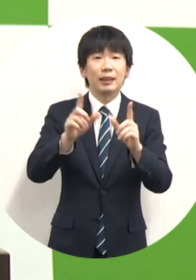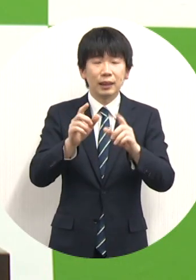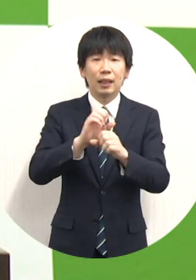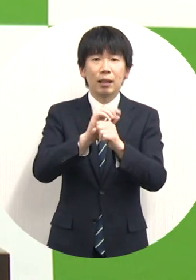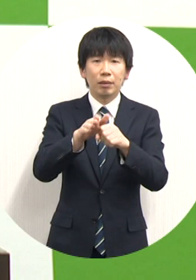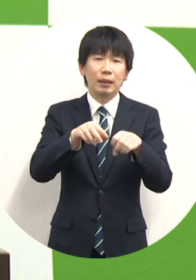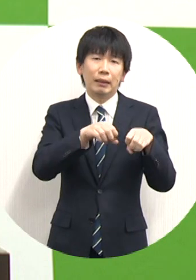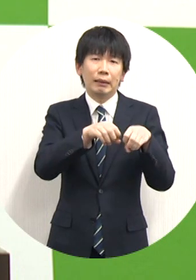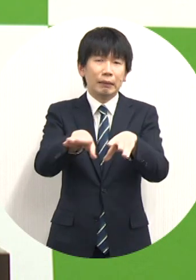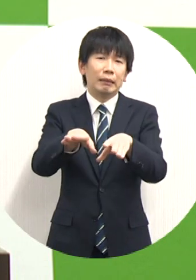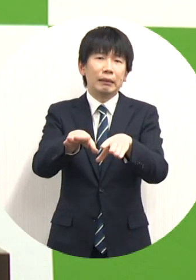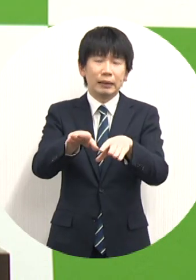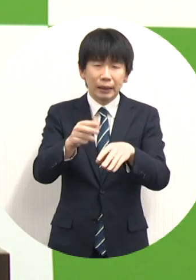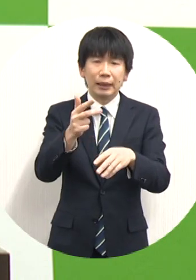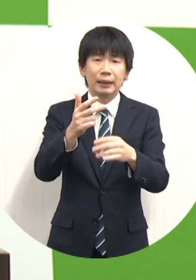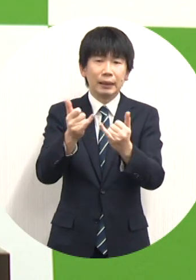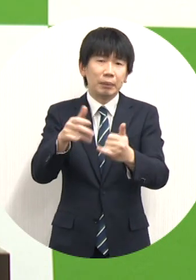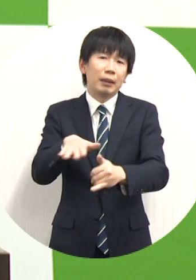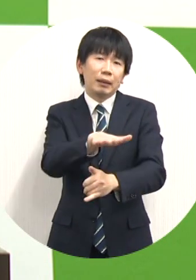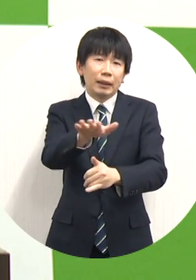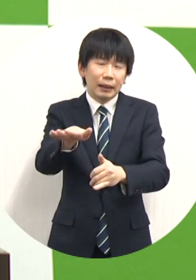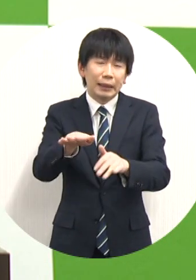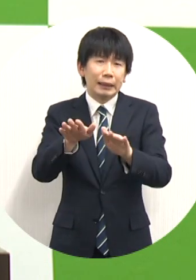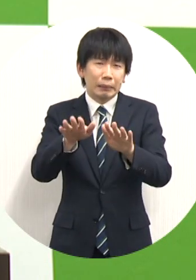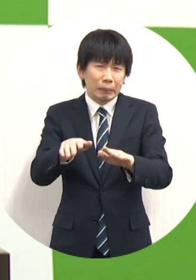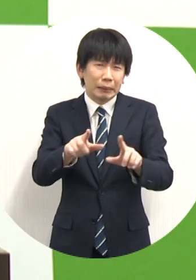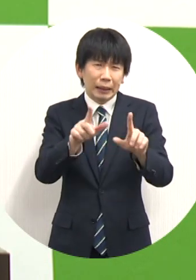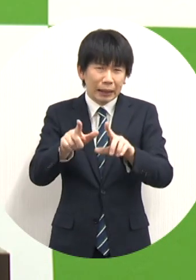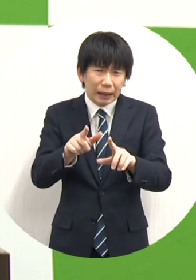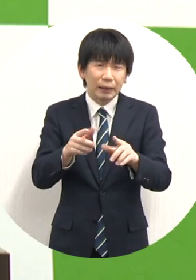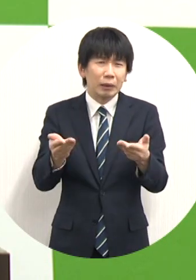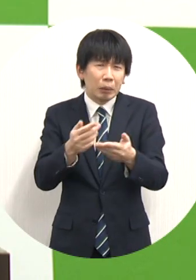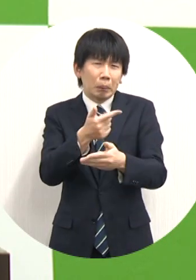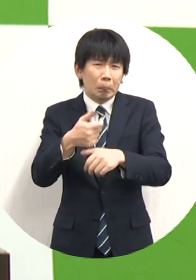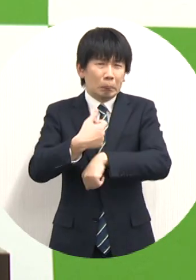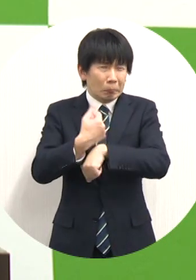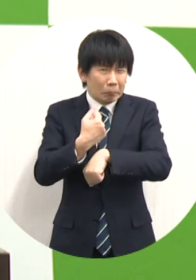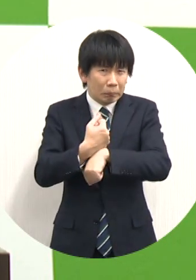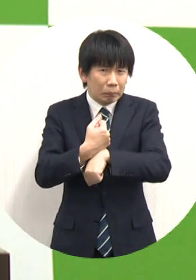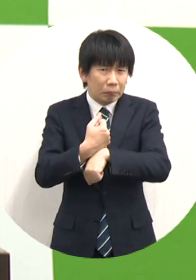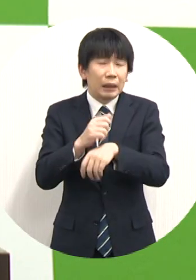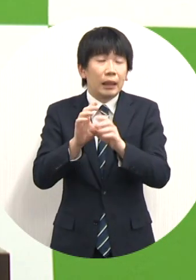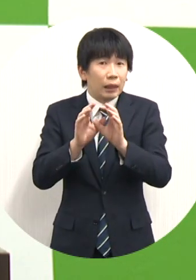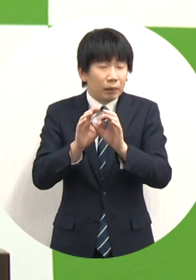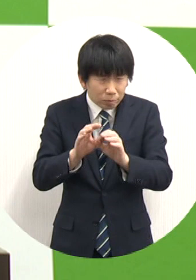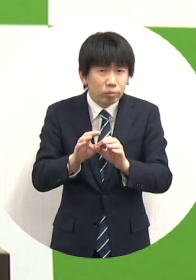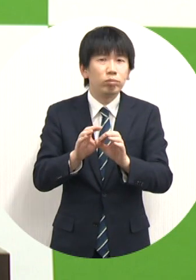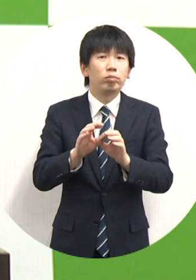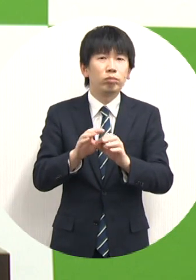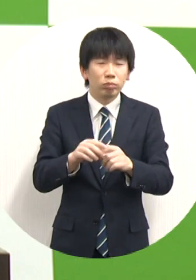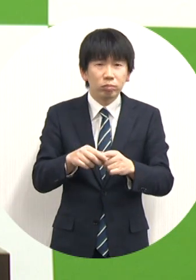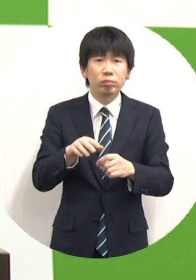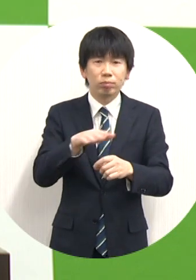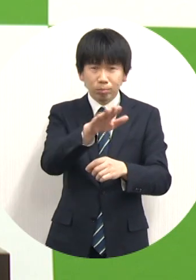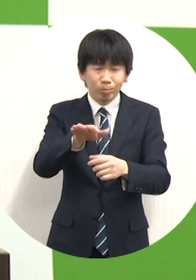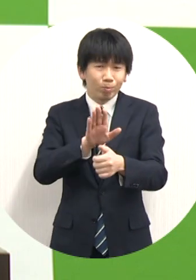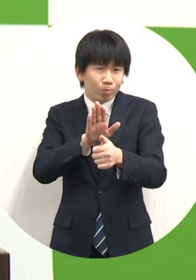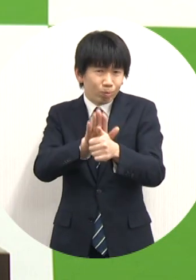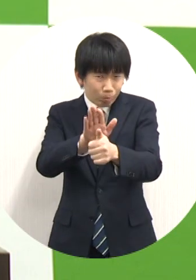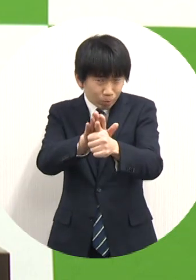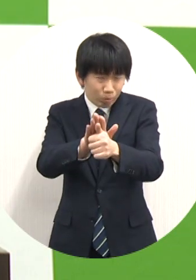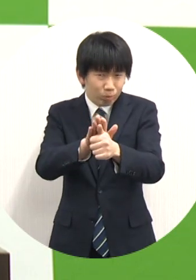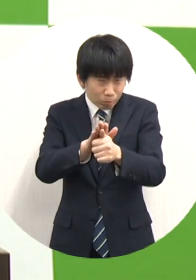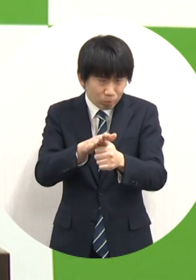市民の皆さんが大変厳しい状況にある中だからこそ暮らしをさせ心が通い合う